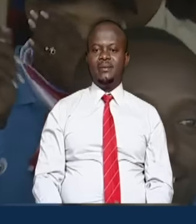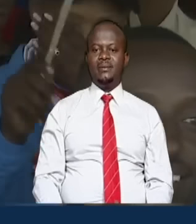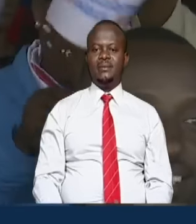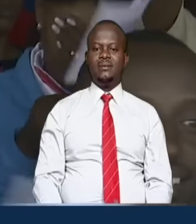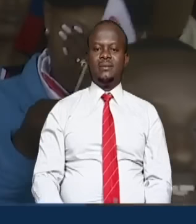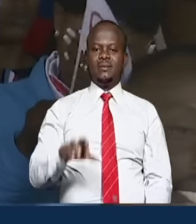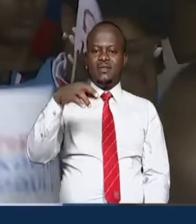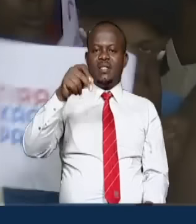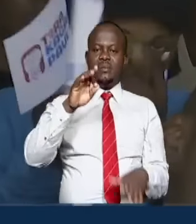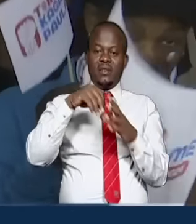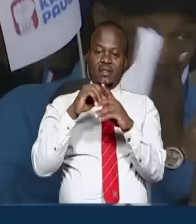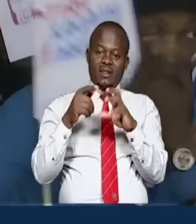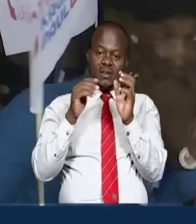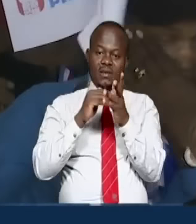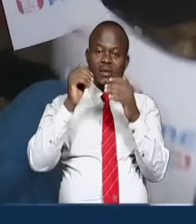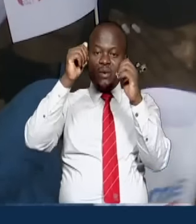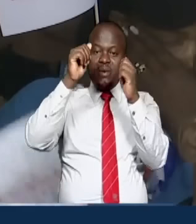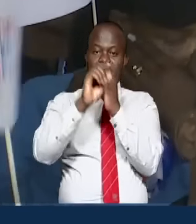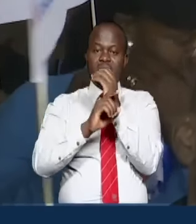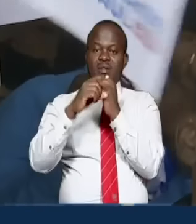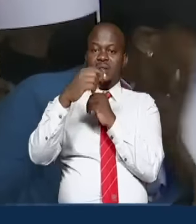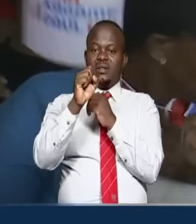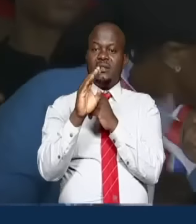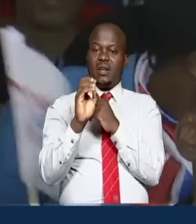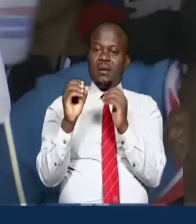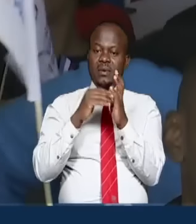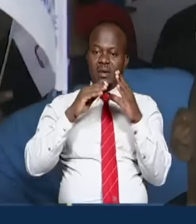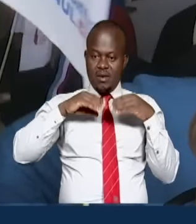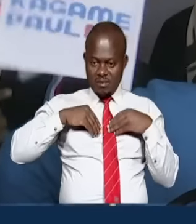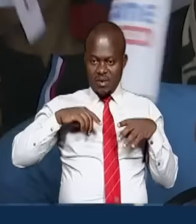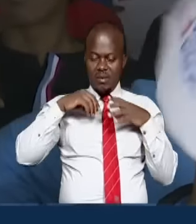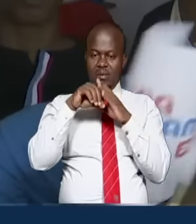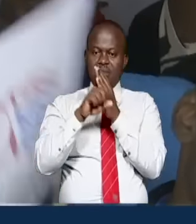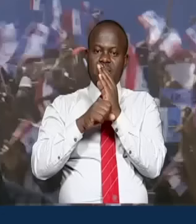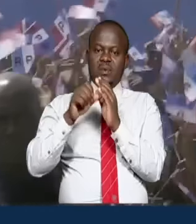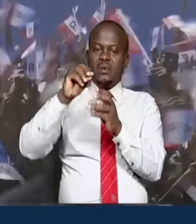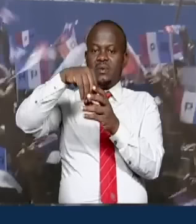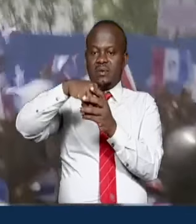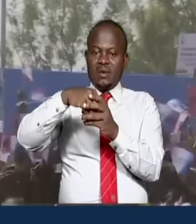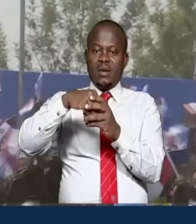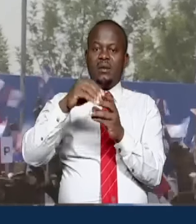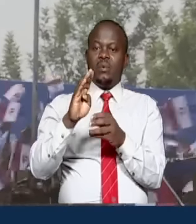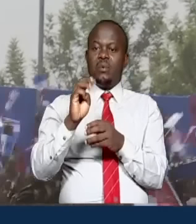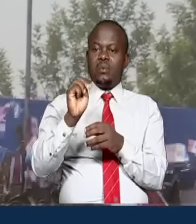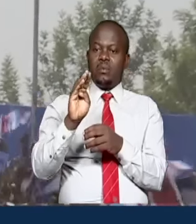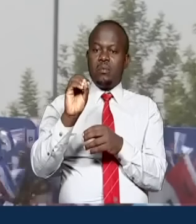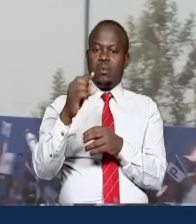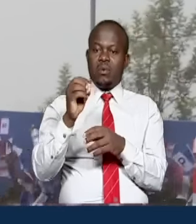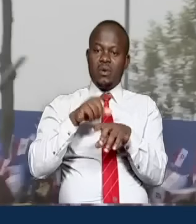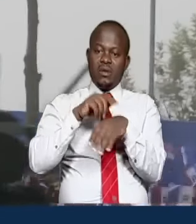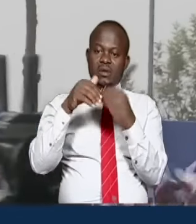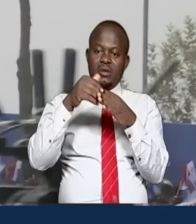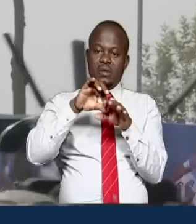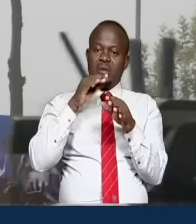umukandida wa FPR kandi wiyamamarije mu karere ka Gasabo yemereye abatuye mu mirenge ikagize harimo n'uwa Bumbogo giye bazatora